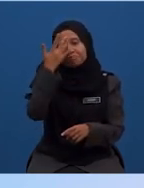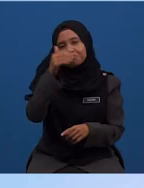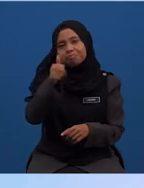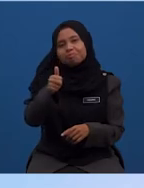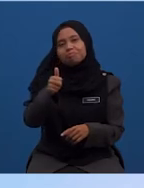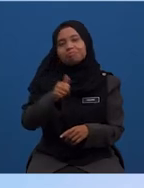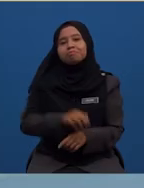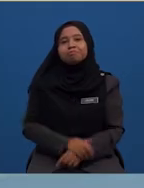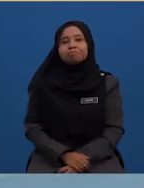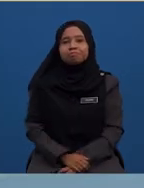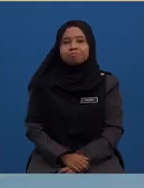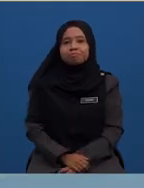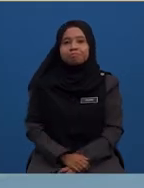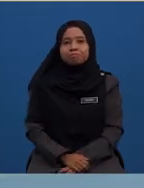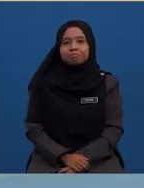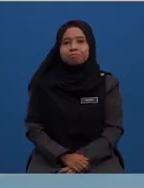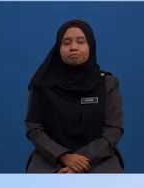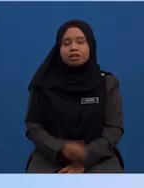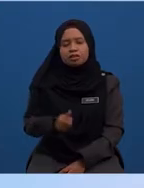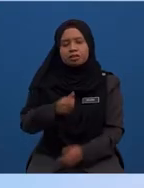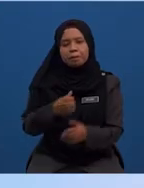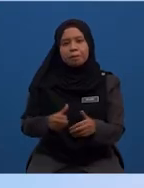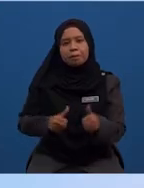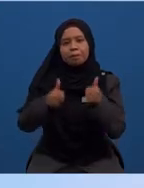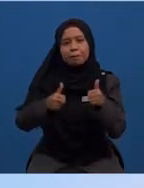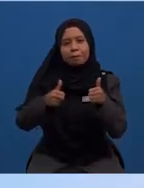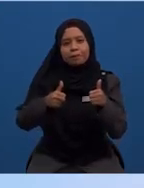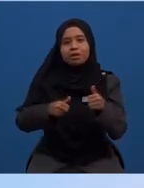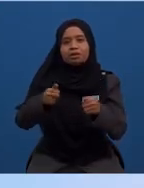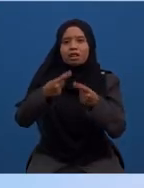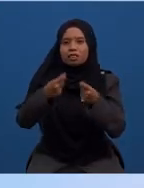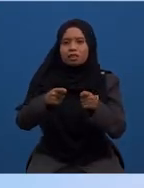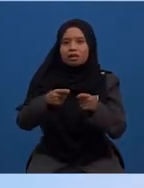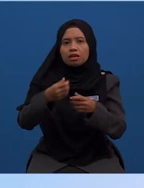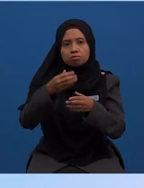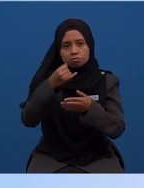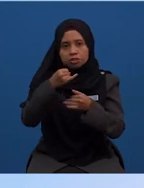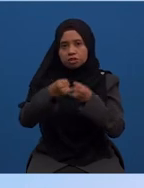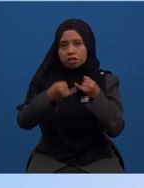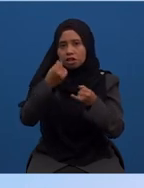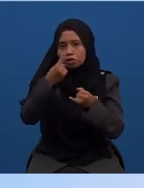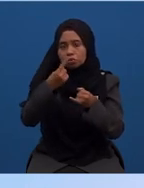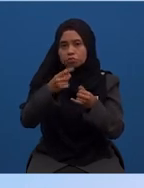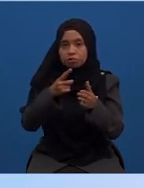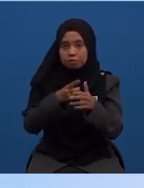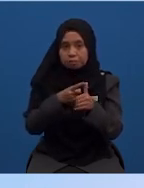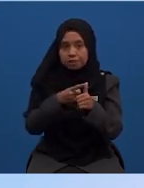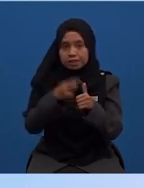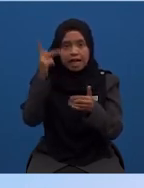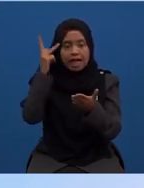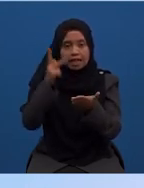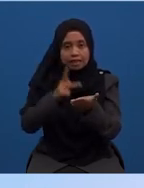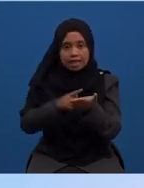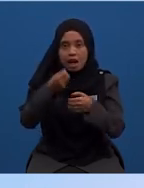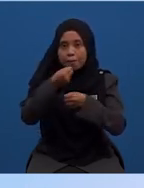murid-murid cikgu. Wah, anda hebat. Anda telah berjaya menguasai pertama, mengenal